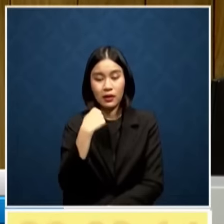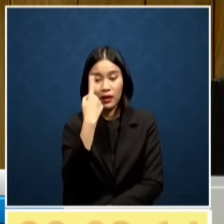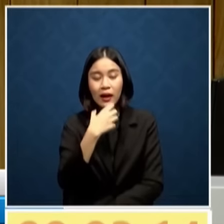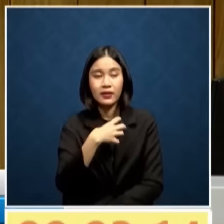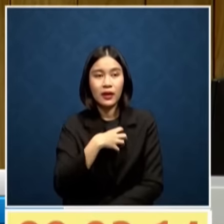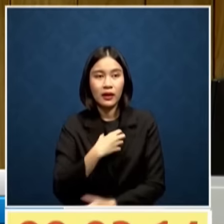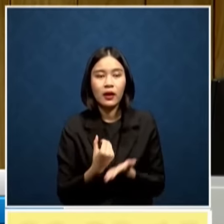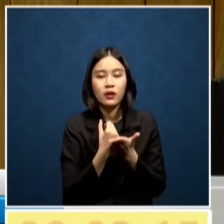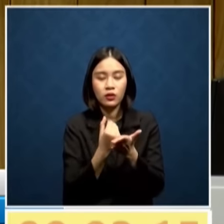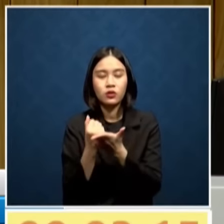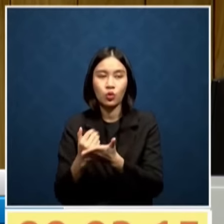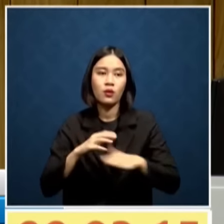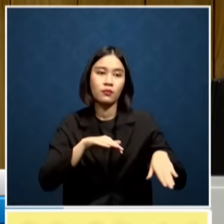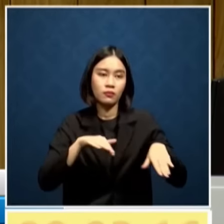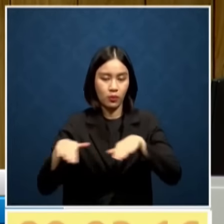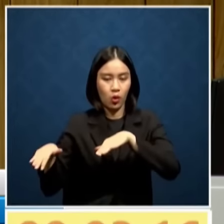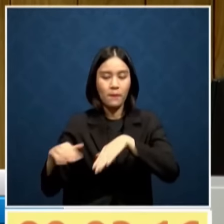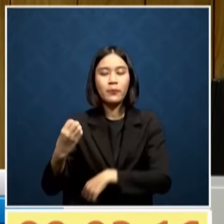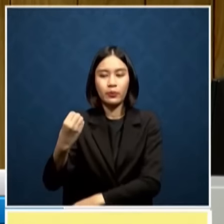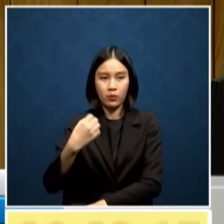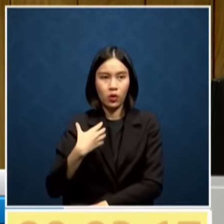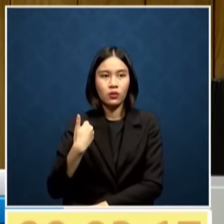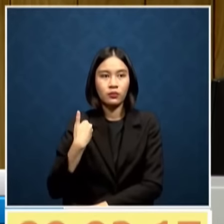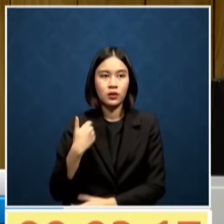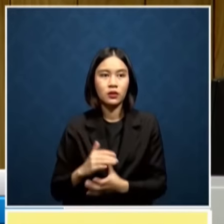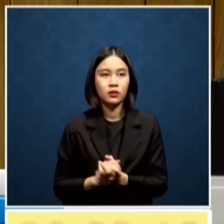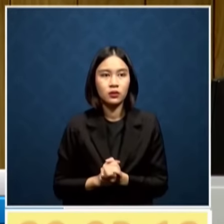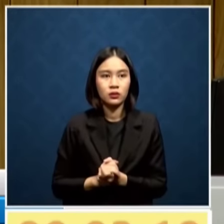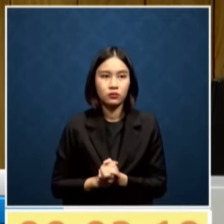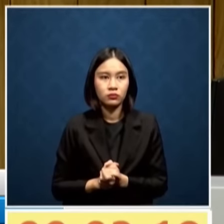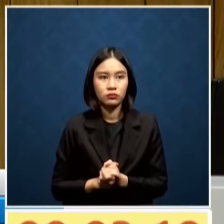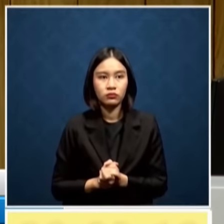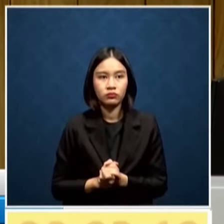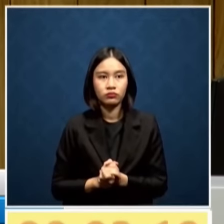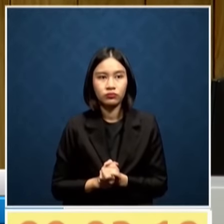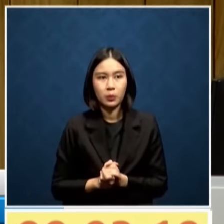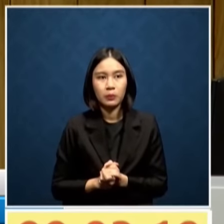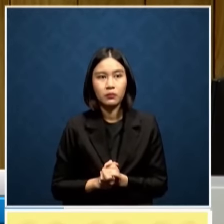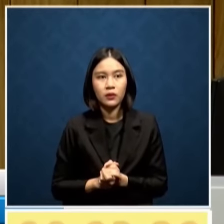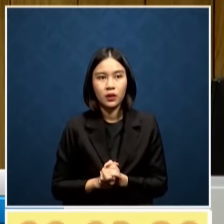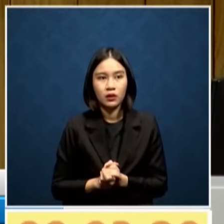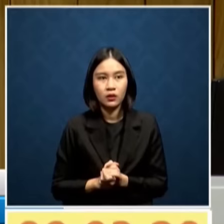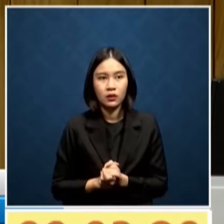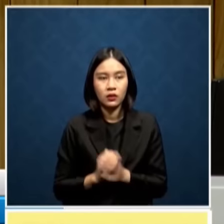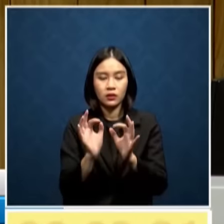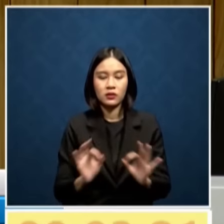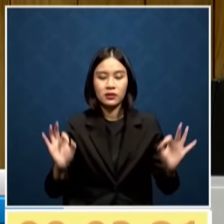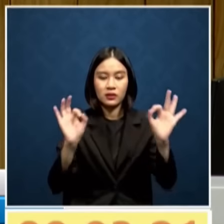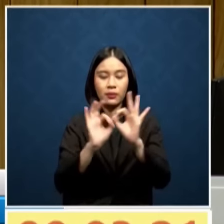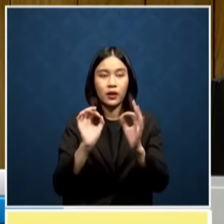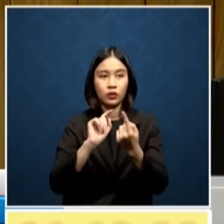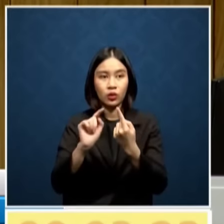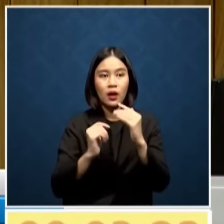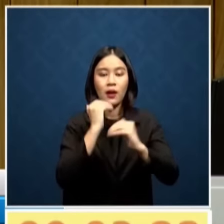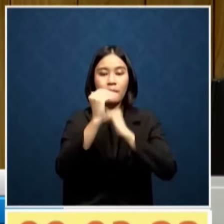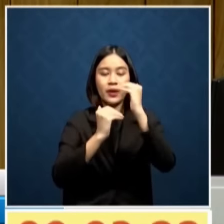าช่วยเนี่ยเขายินดีช่วยเขายืนยันกับผมอย่างนี้นะครับก็ต้องเรียนอาจารย์นันทนานะครับแล้วก็ที่สำคัญคือเรื่องการ